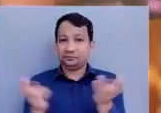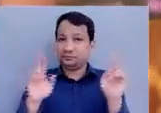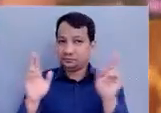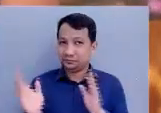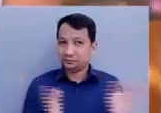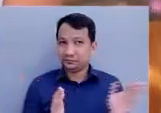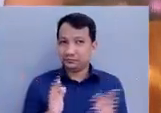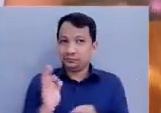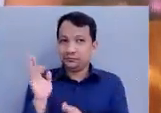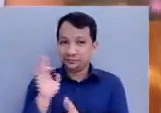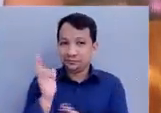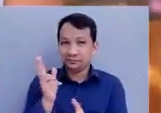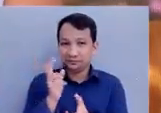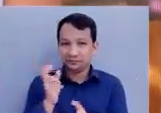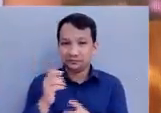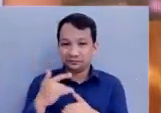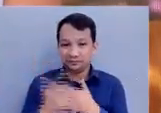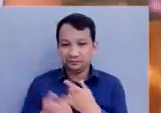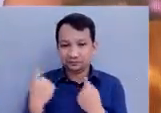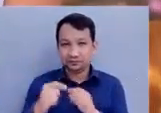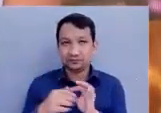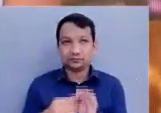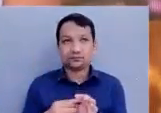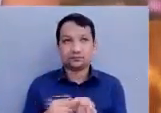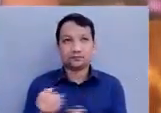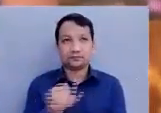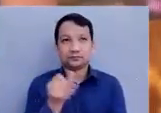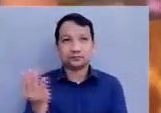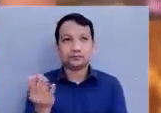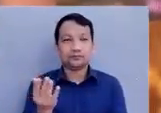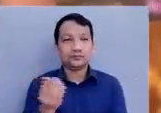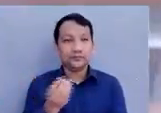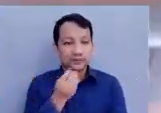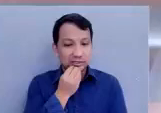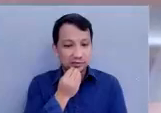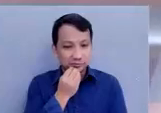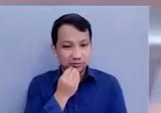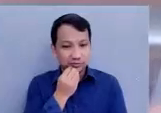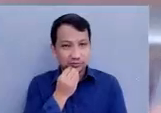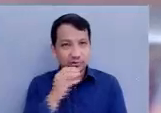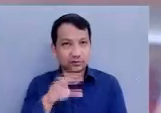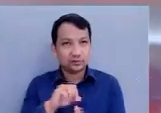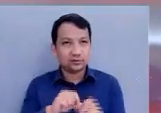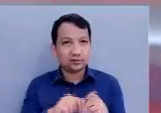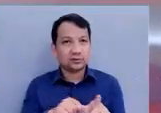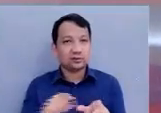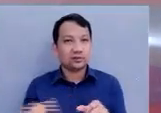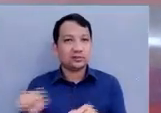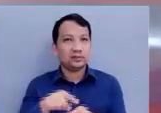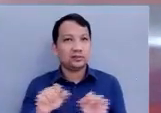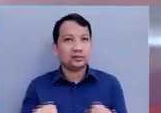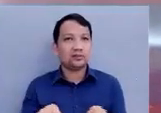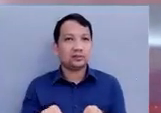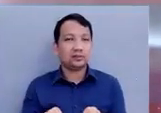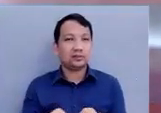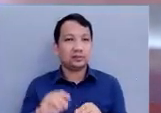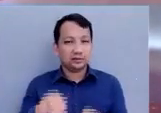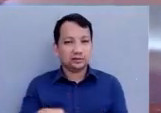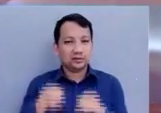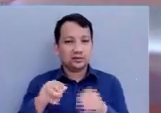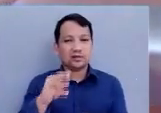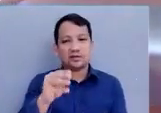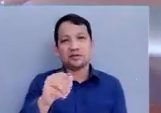hanggang mamaya no titikman at ibibida pa natin ang ilang recipe yung mga classic recipe ng patok na kainan sa Malabon ang